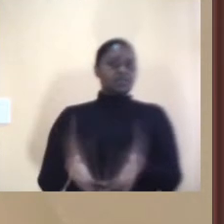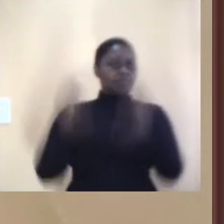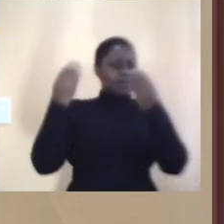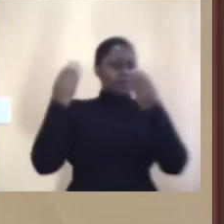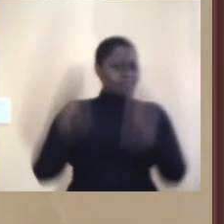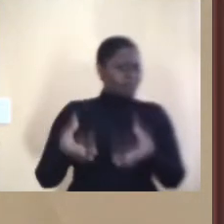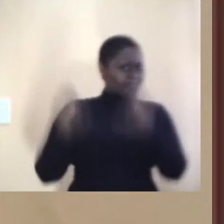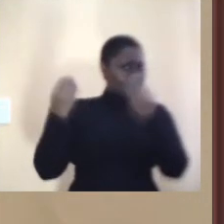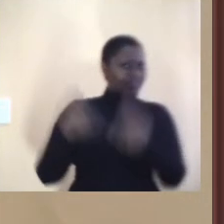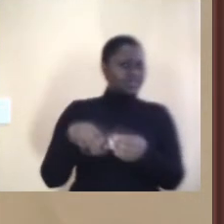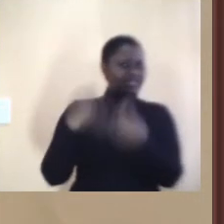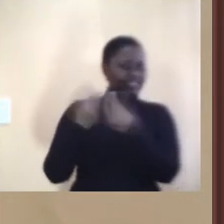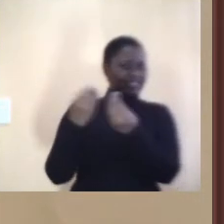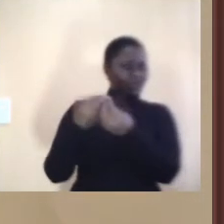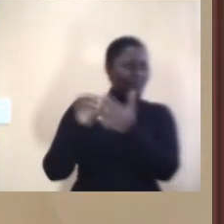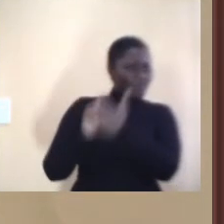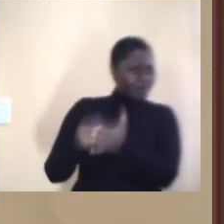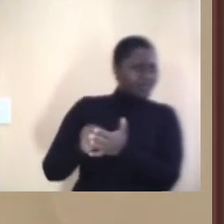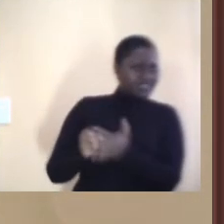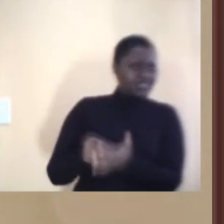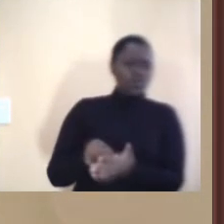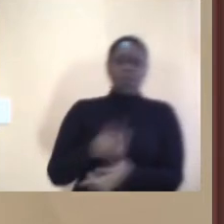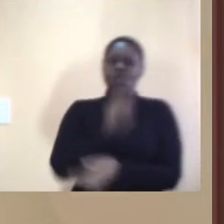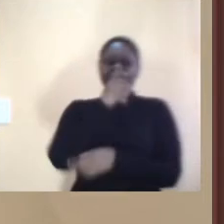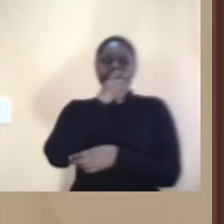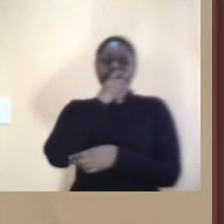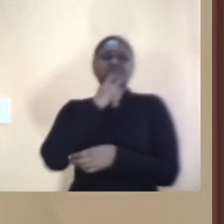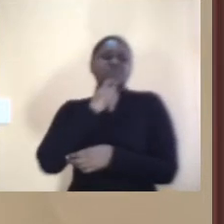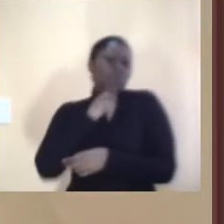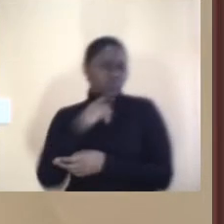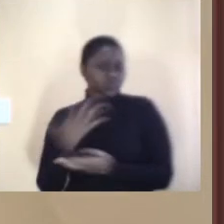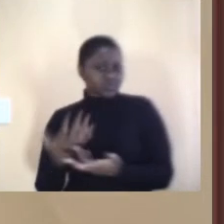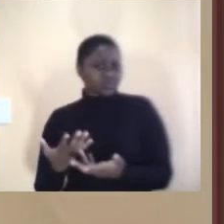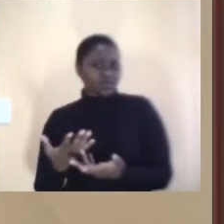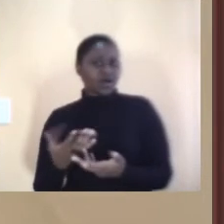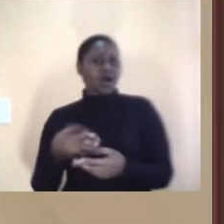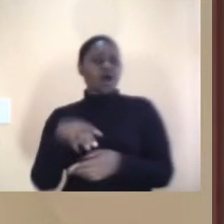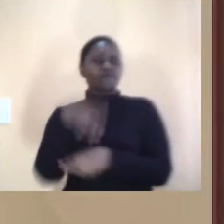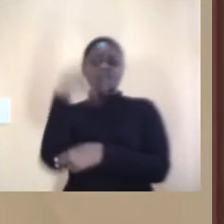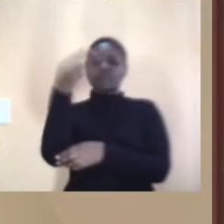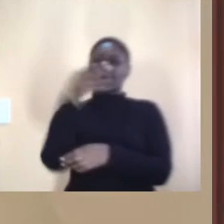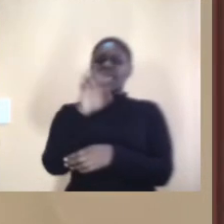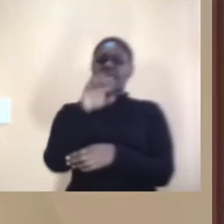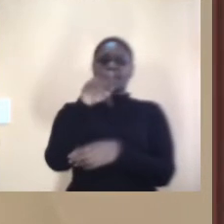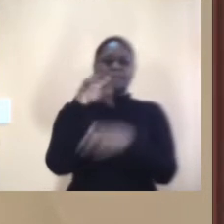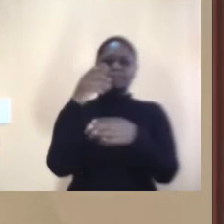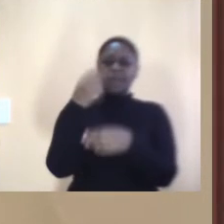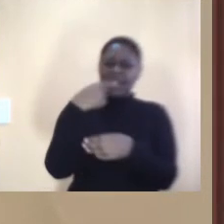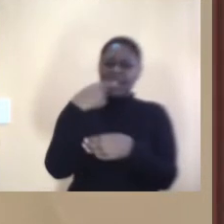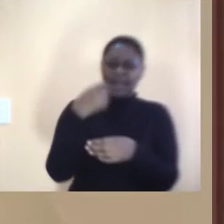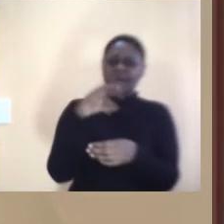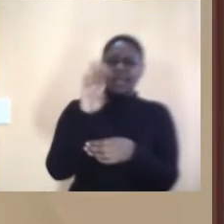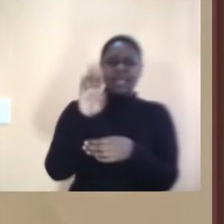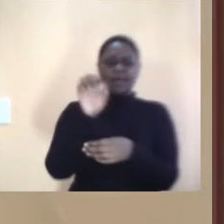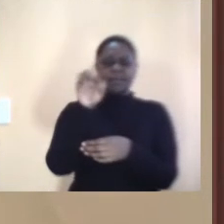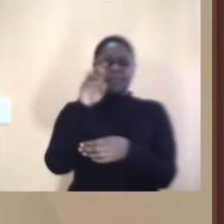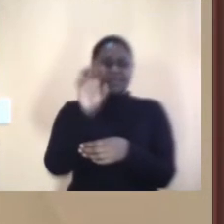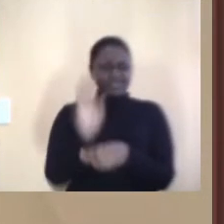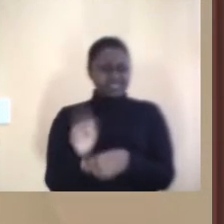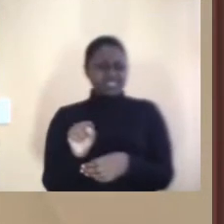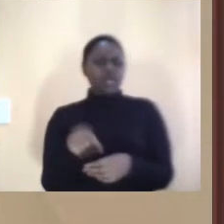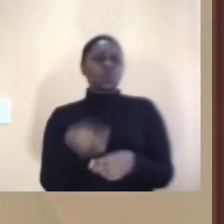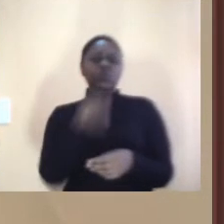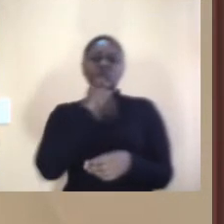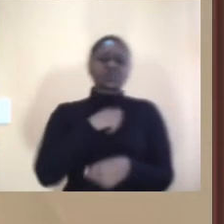bazohlomlayo entweni yensango, whether iyasetshenziswa ekutheni isetshenziswe ngamakhambi azolekelela noma iyasetshenziswa